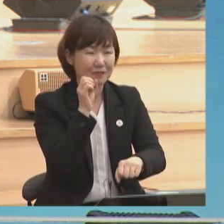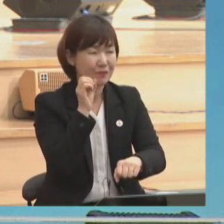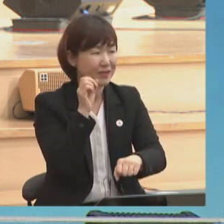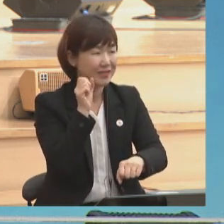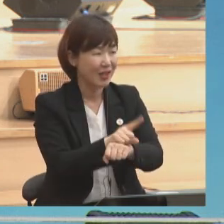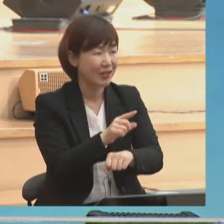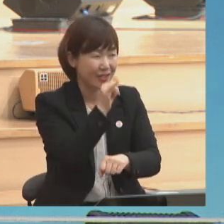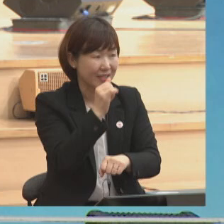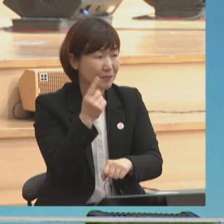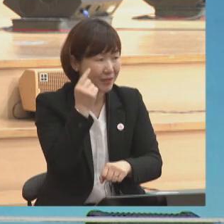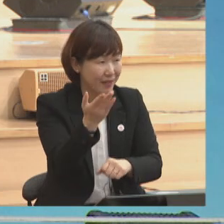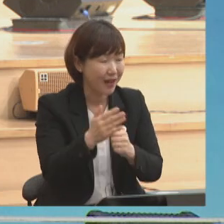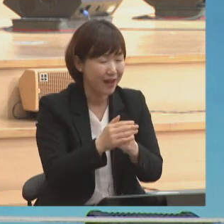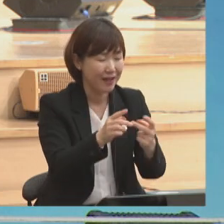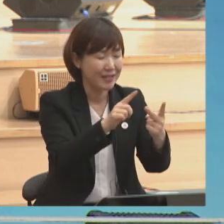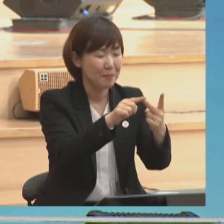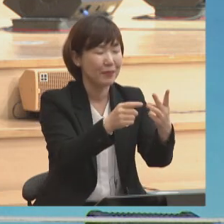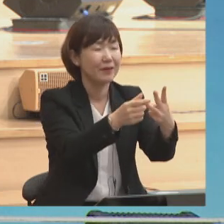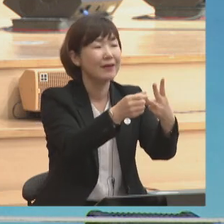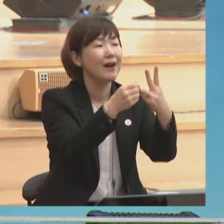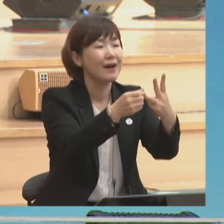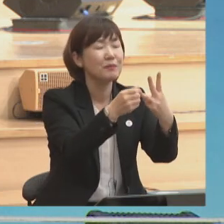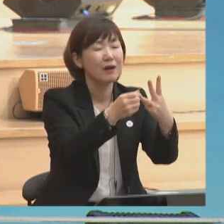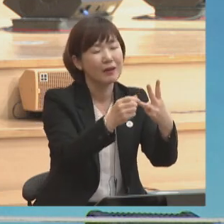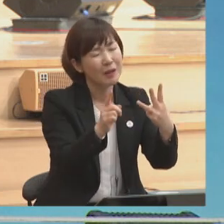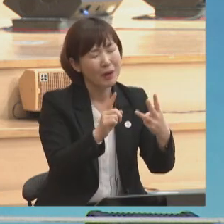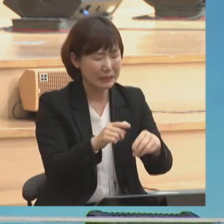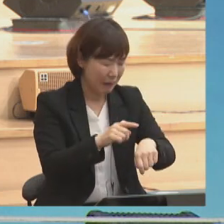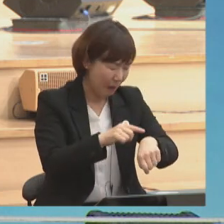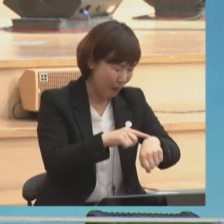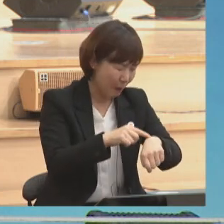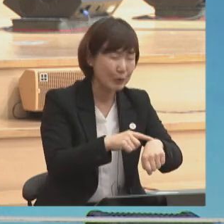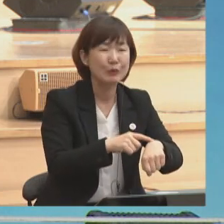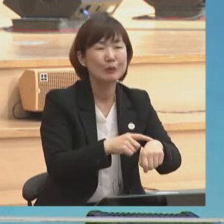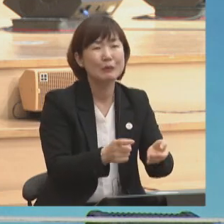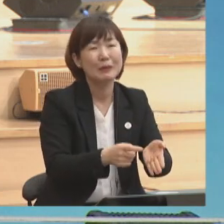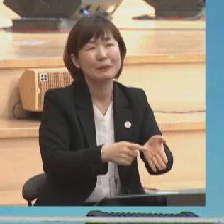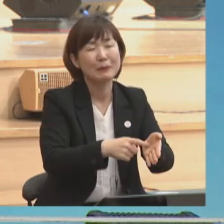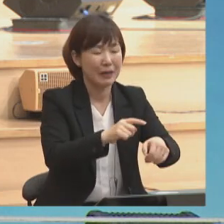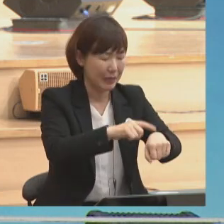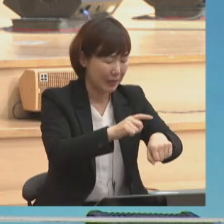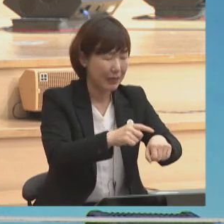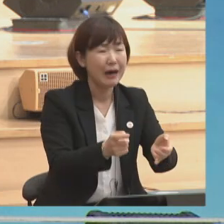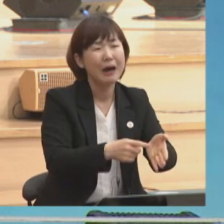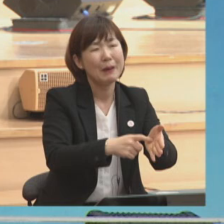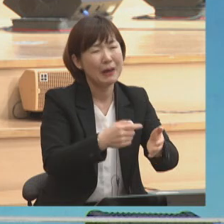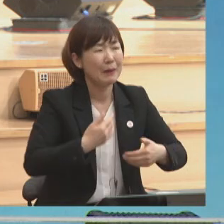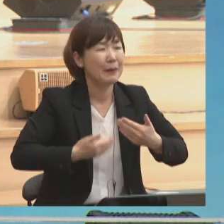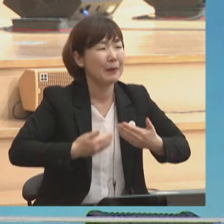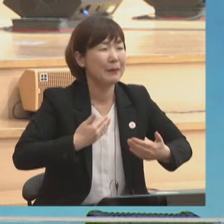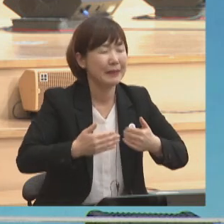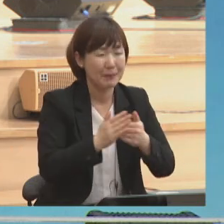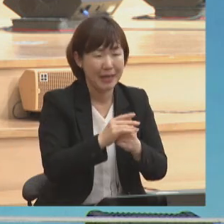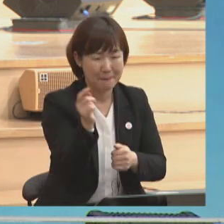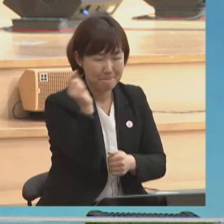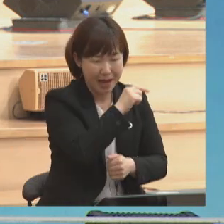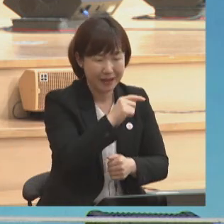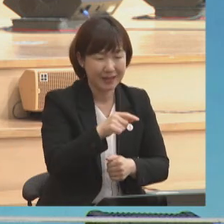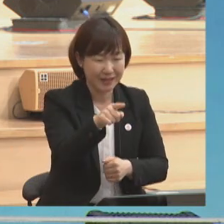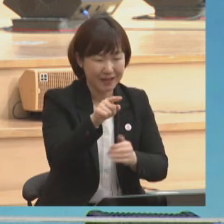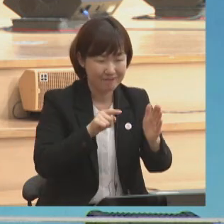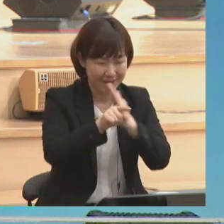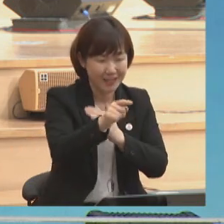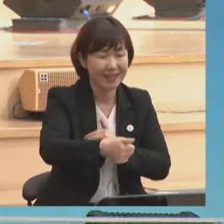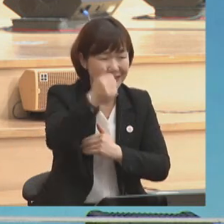야당 기질. 3번. 일정이 너무 바빠가지고 너무 막 쫓기다 보니까 빠른 길, 쇼컷을 통해서